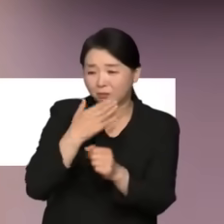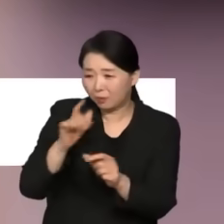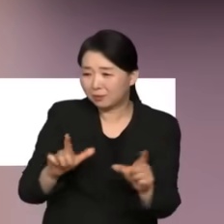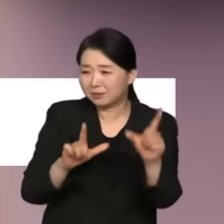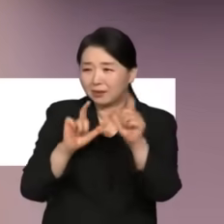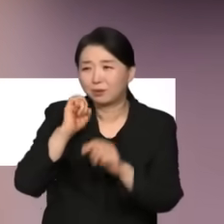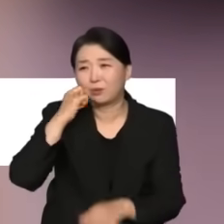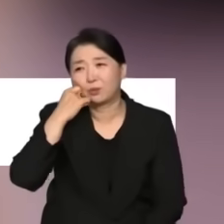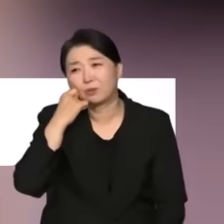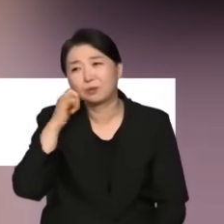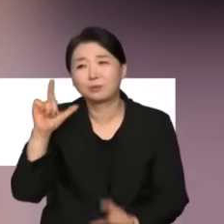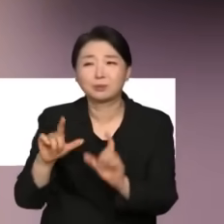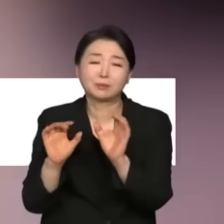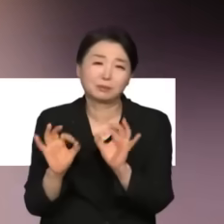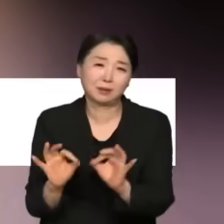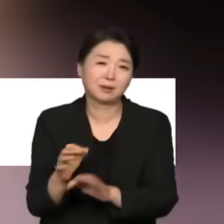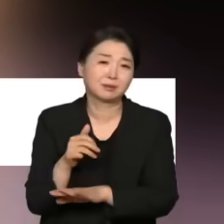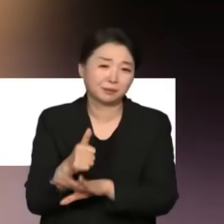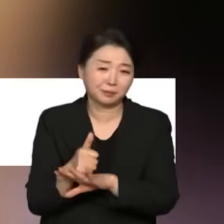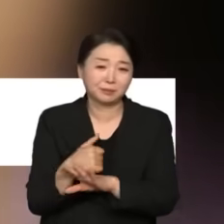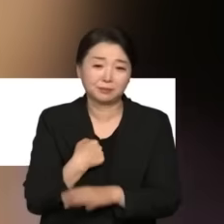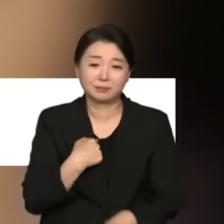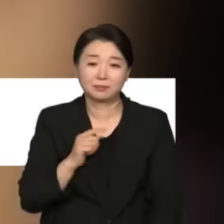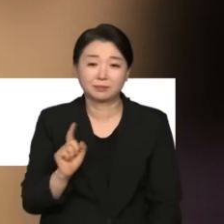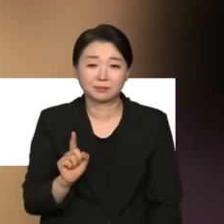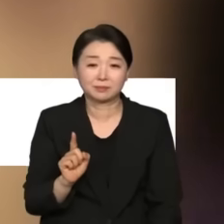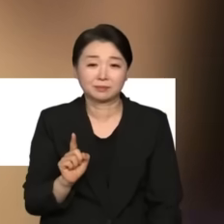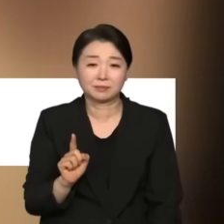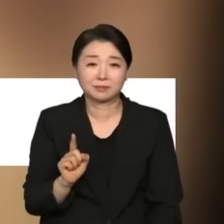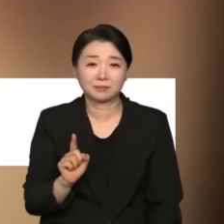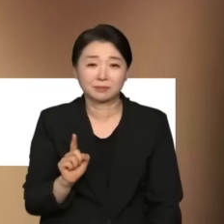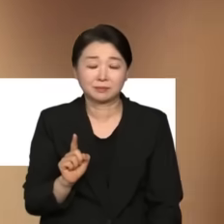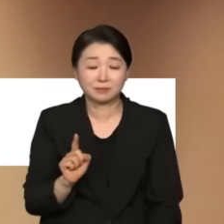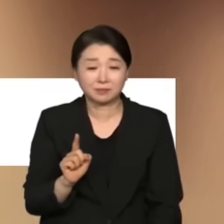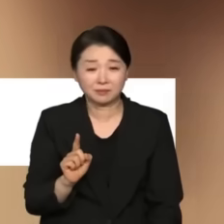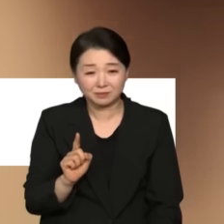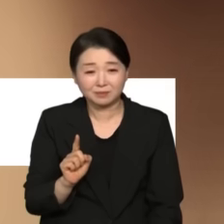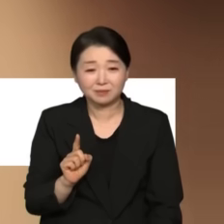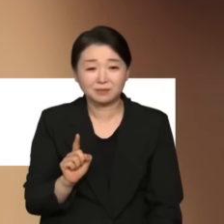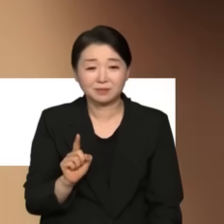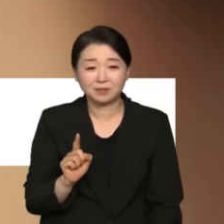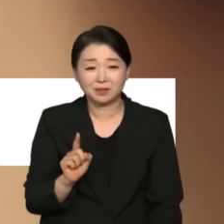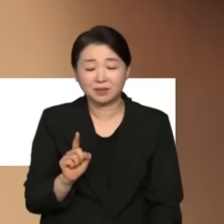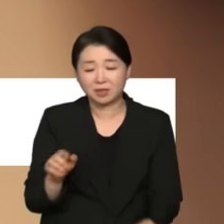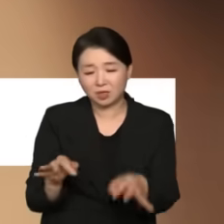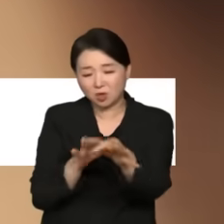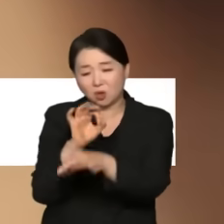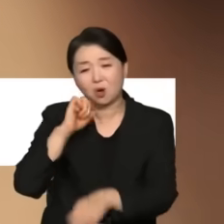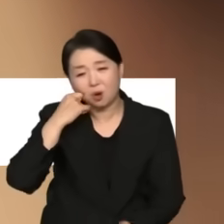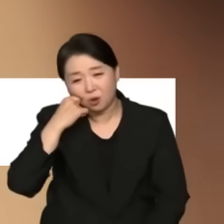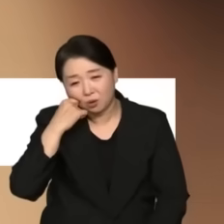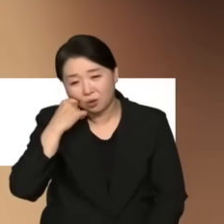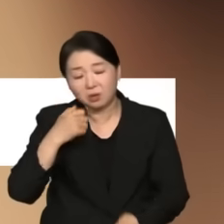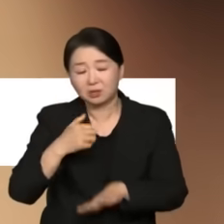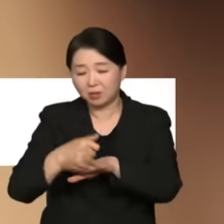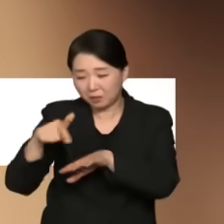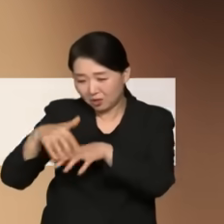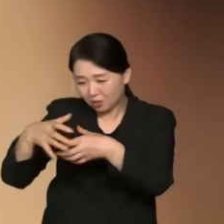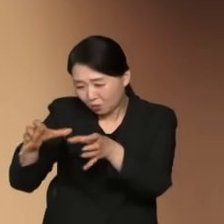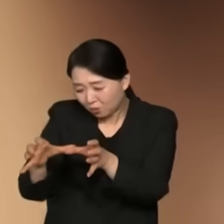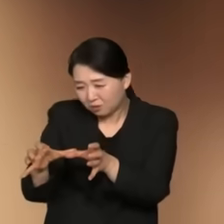것 같은 그런 모습을 보고 결국에는 그런 경영상의 이유로 민생 년대가 문을 닫는다고